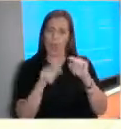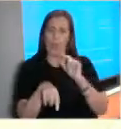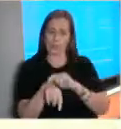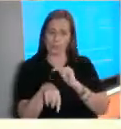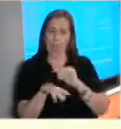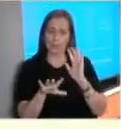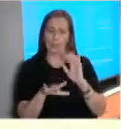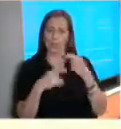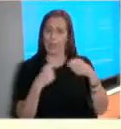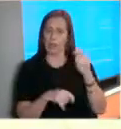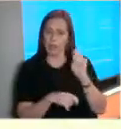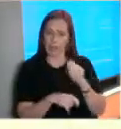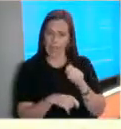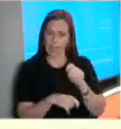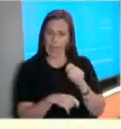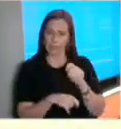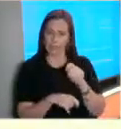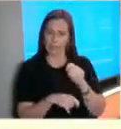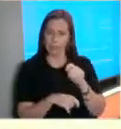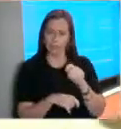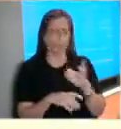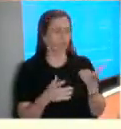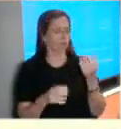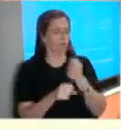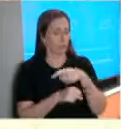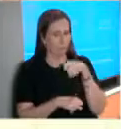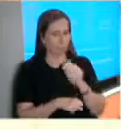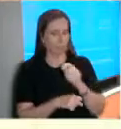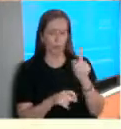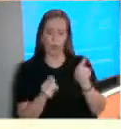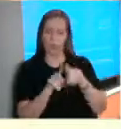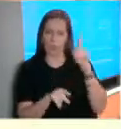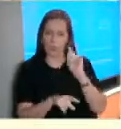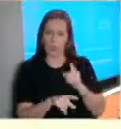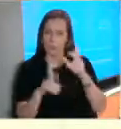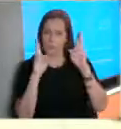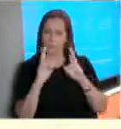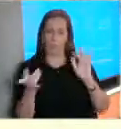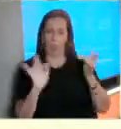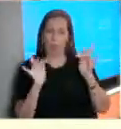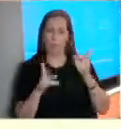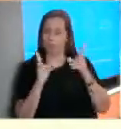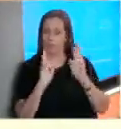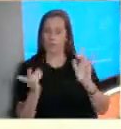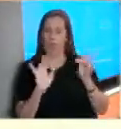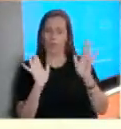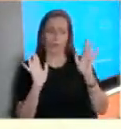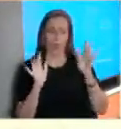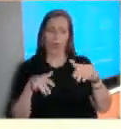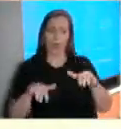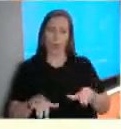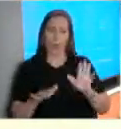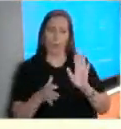הזמן שחברי הכנסת ינהלו את הכנסת בצורה ראויה, ויפסיקו לריב, יפסיקו לריב על הכיסאות